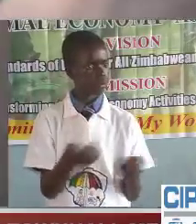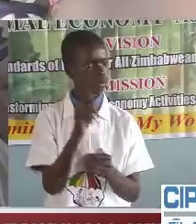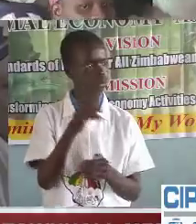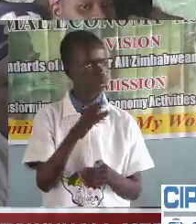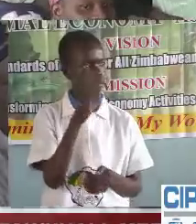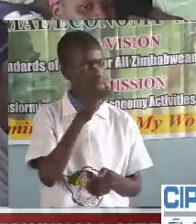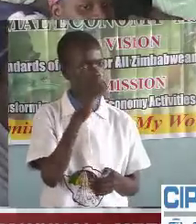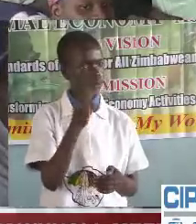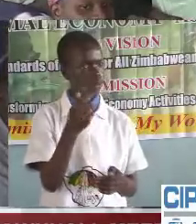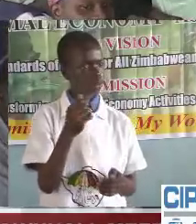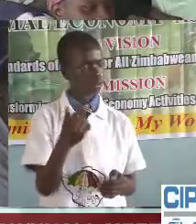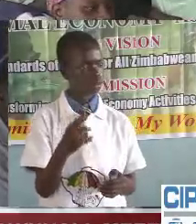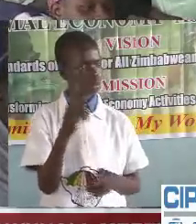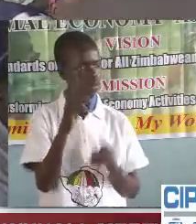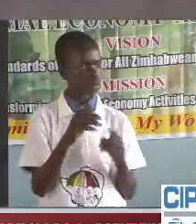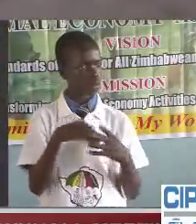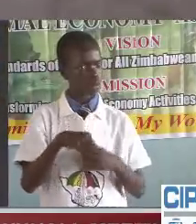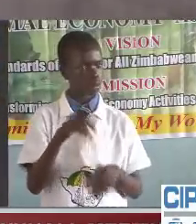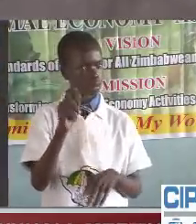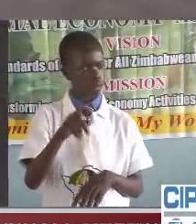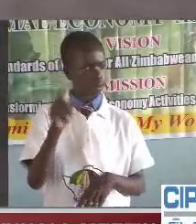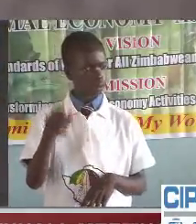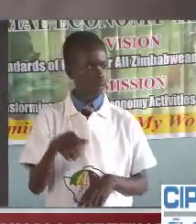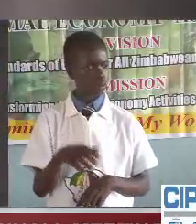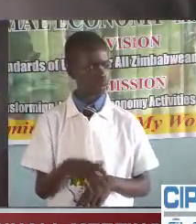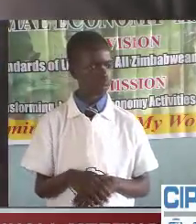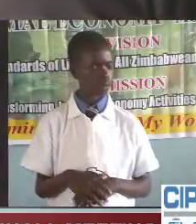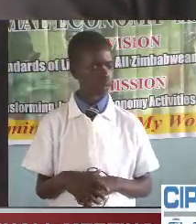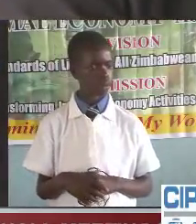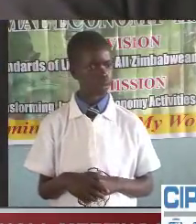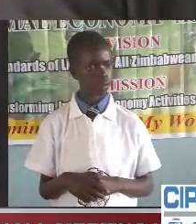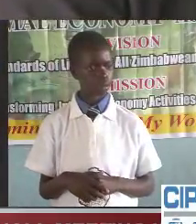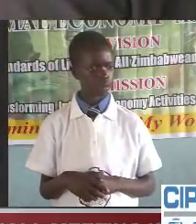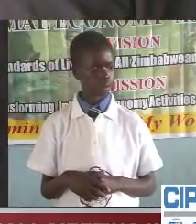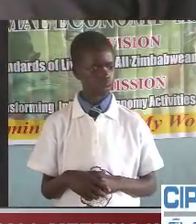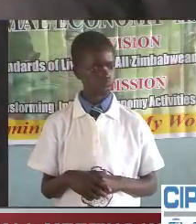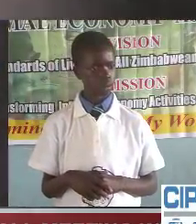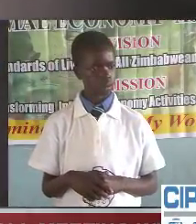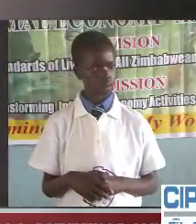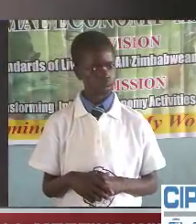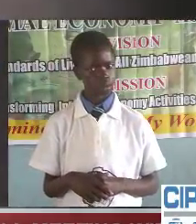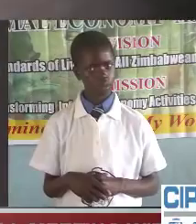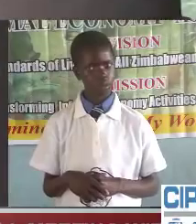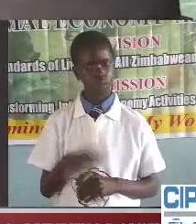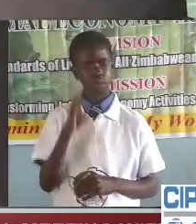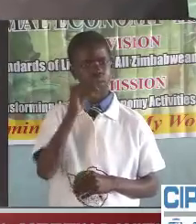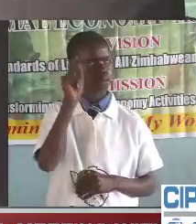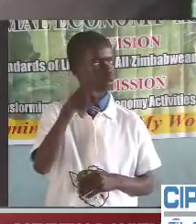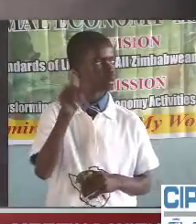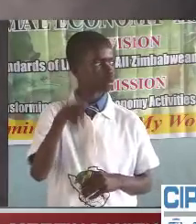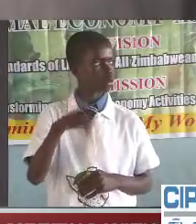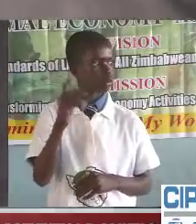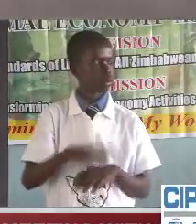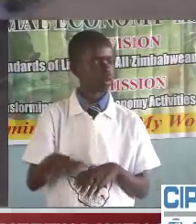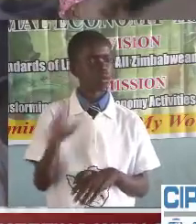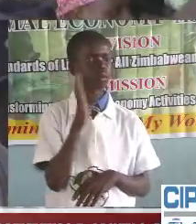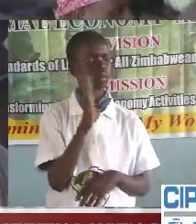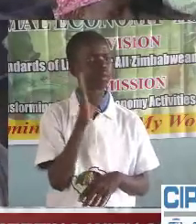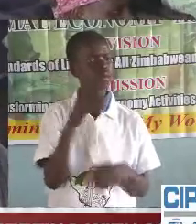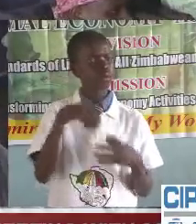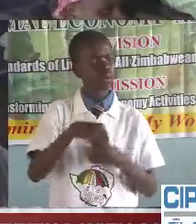inonzi Constituency Development Fund and mashandisigwe emari iyoyo inonzi Constituency Development